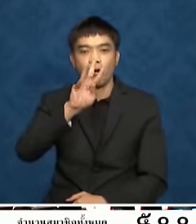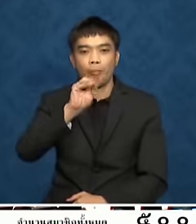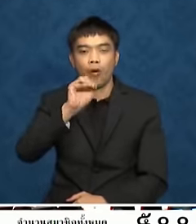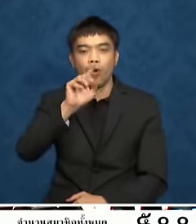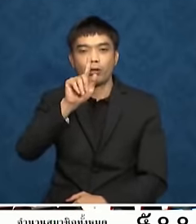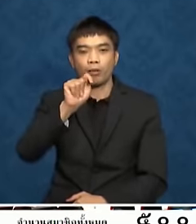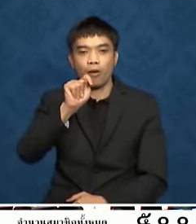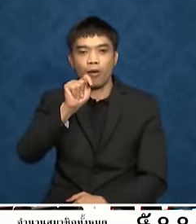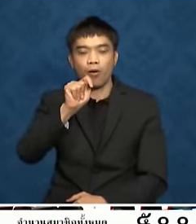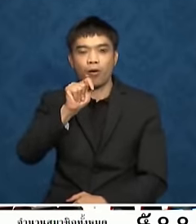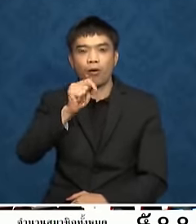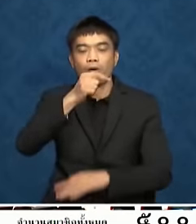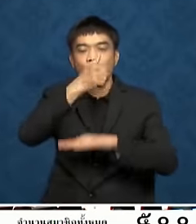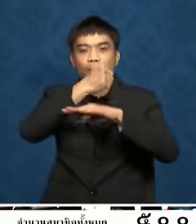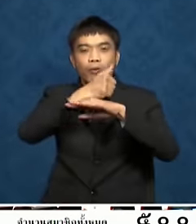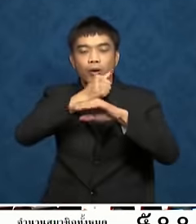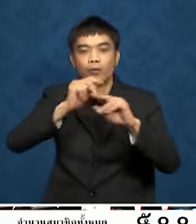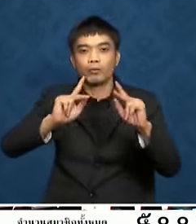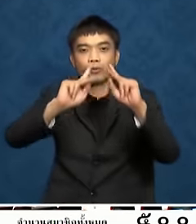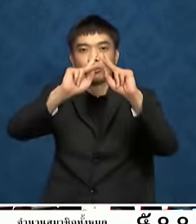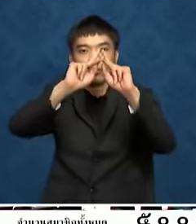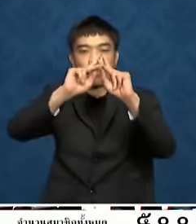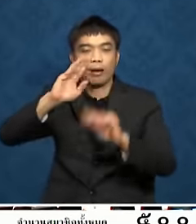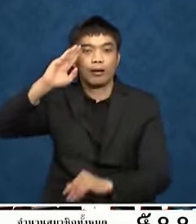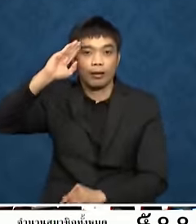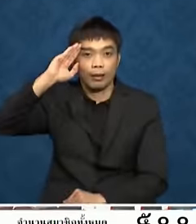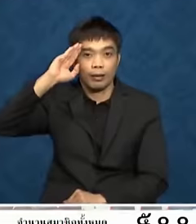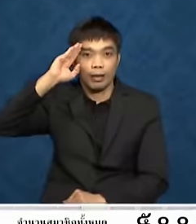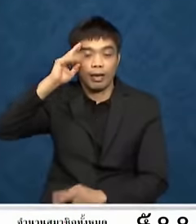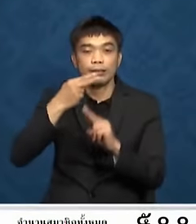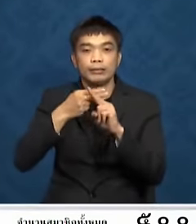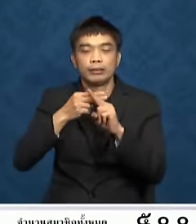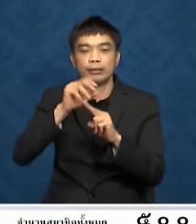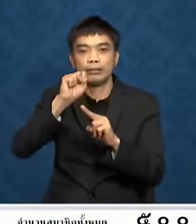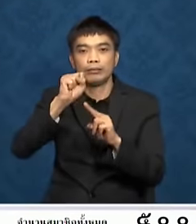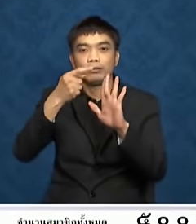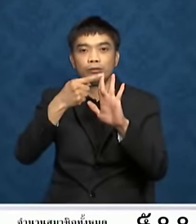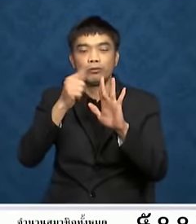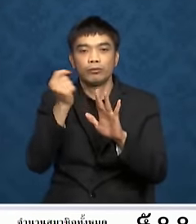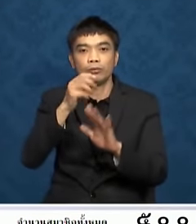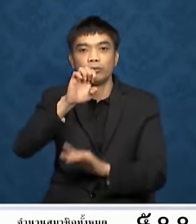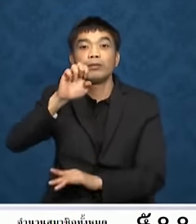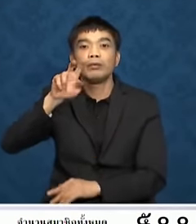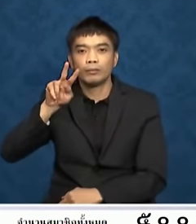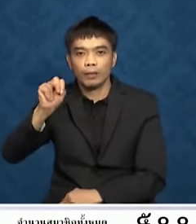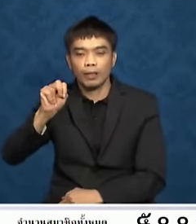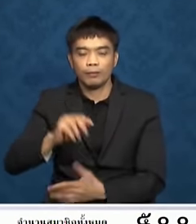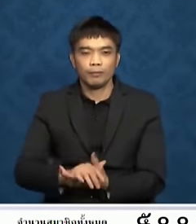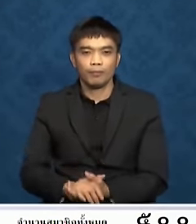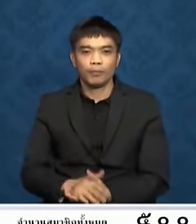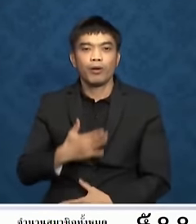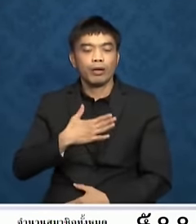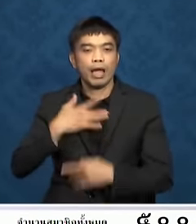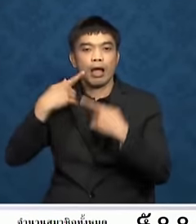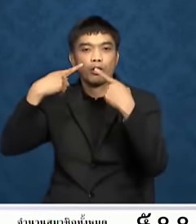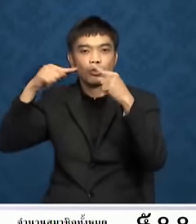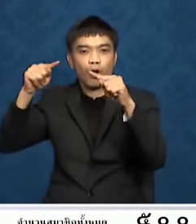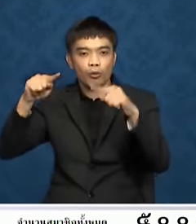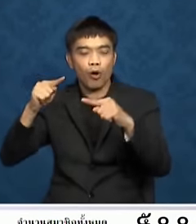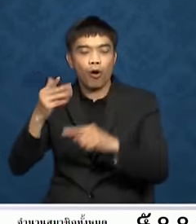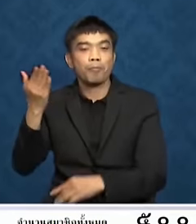อนุญาตตอบข้อซักถามข้อสังเกตเพื่อนสมาชิกเท่าที่จำได้จะมีท่าน